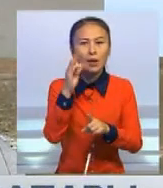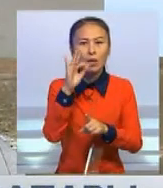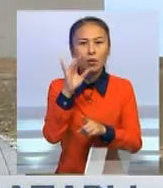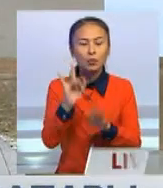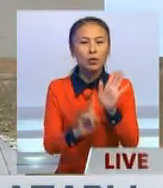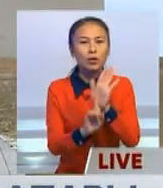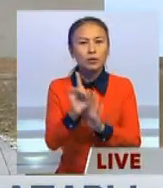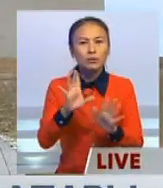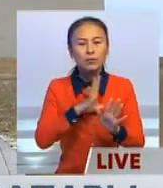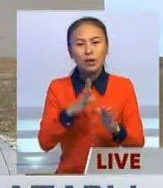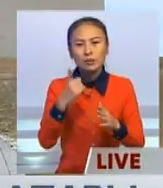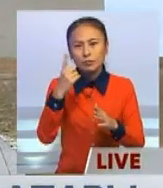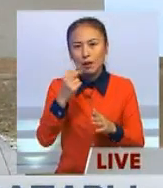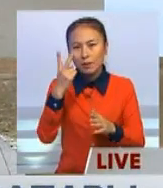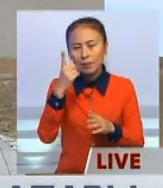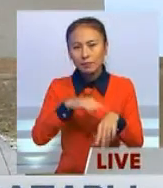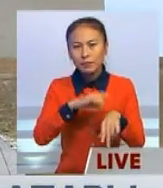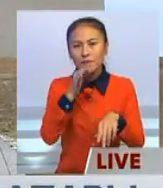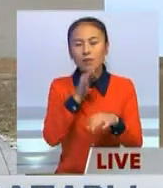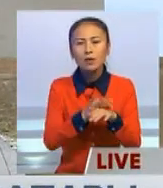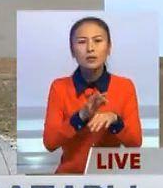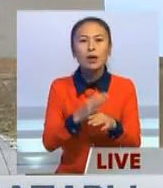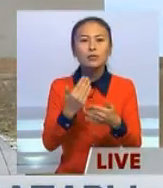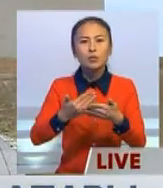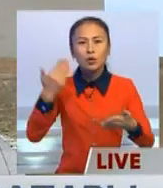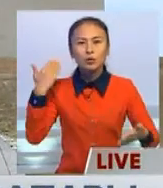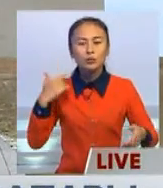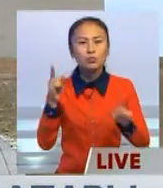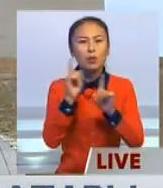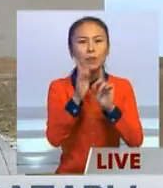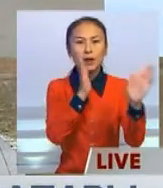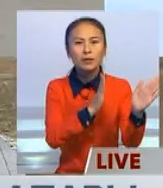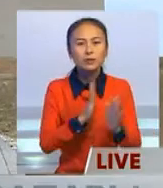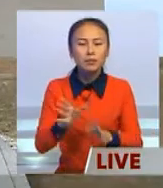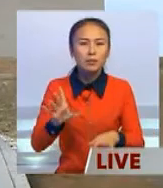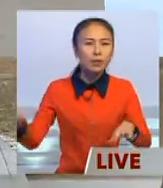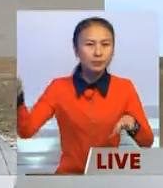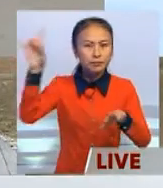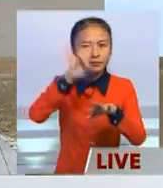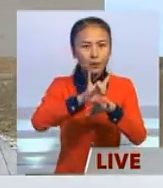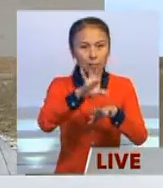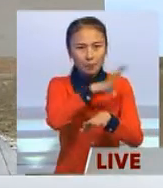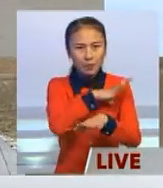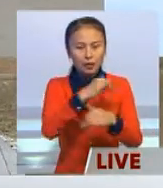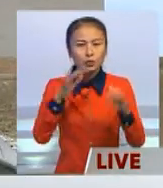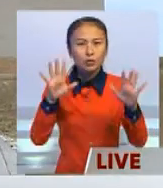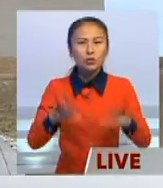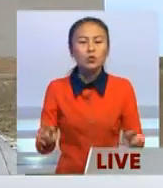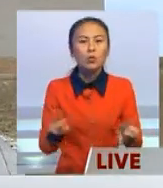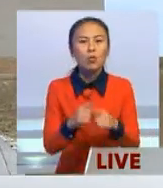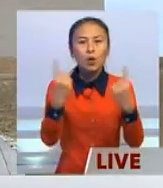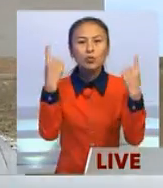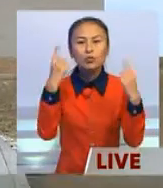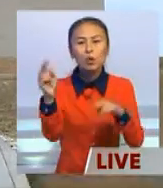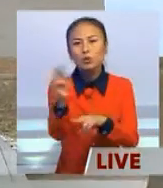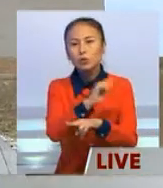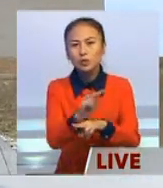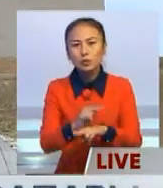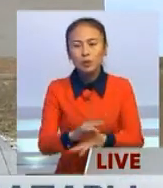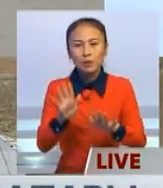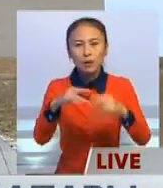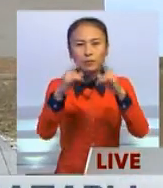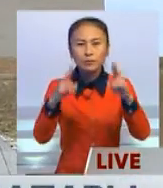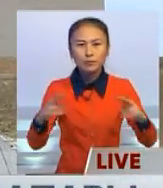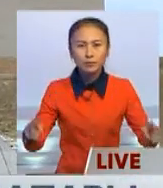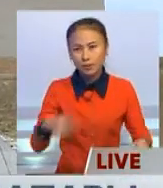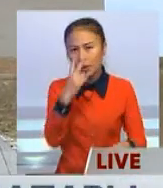борты осыдан бірер сағат бұрын еркіндігі саналатын Байқоңырдың әуежайына келіп қонған болатын. Елбасы күрделі жөндеуден өткен нысанның